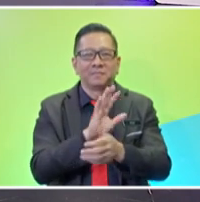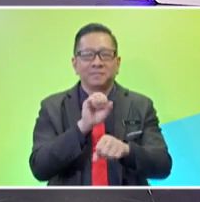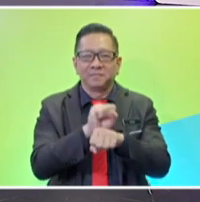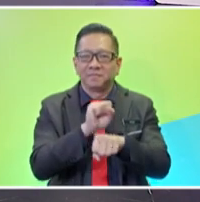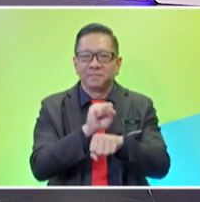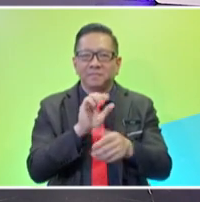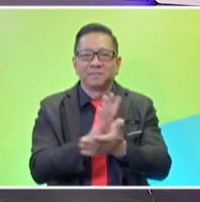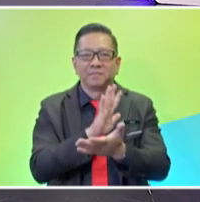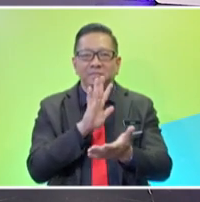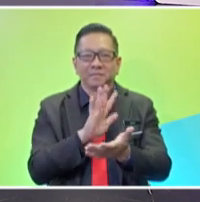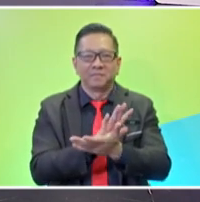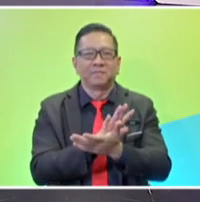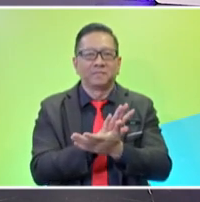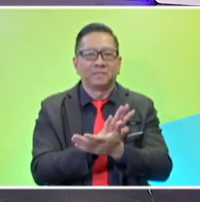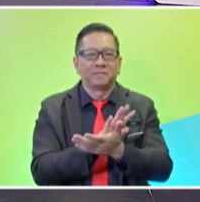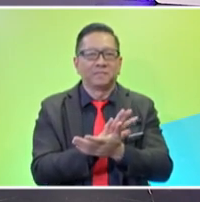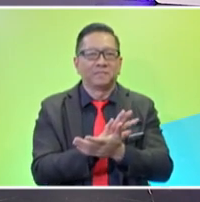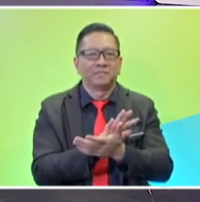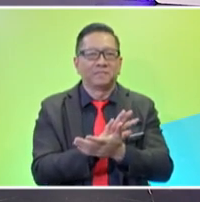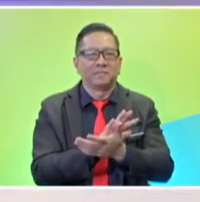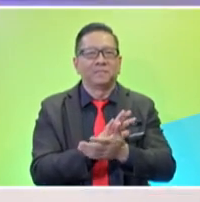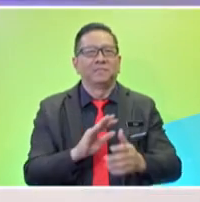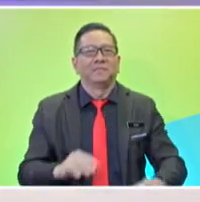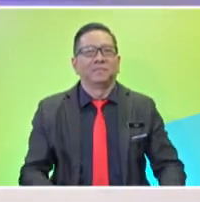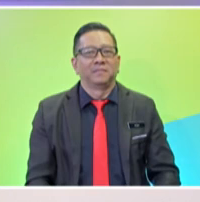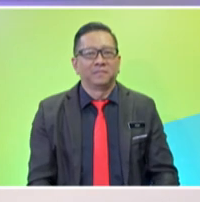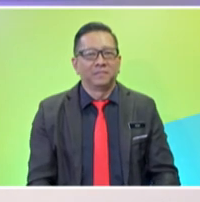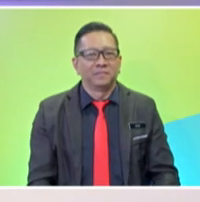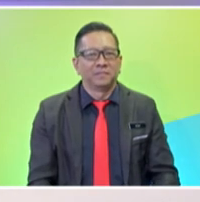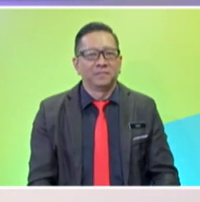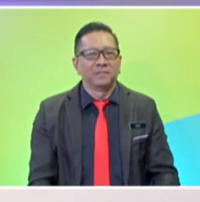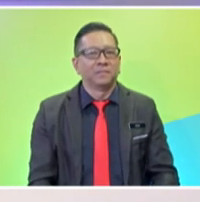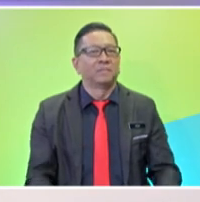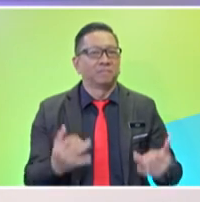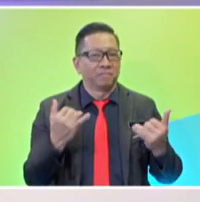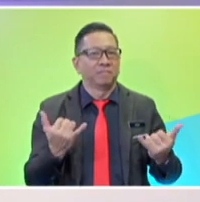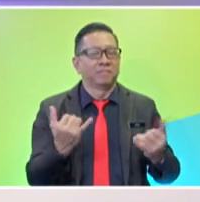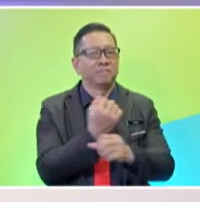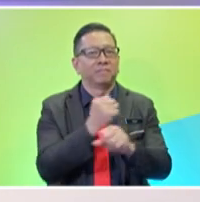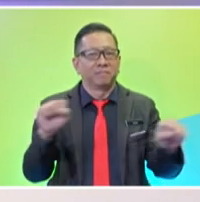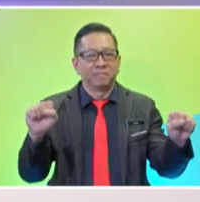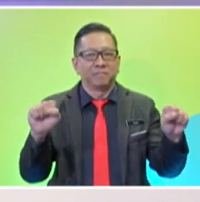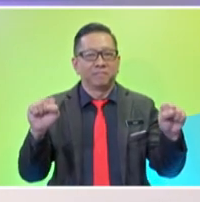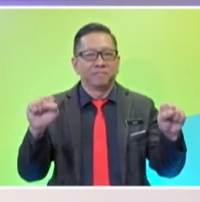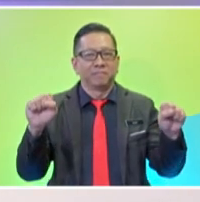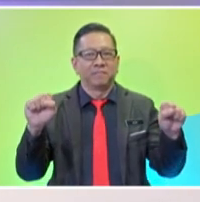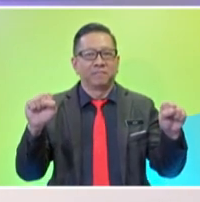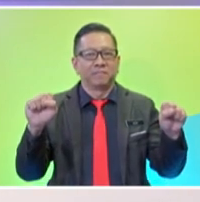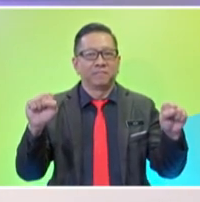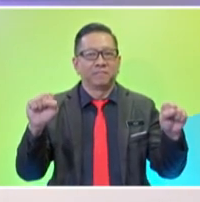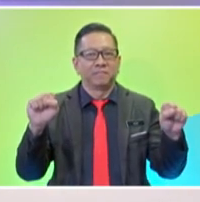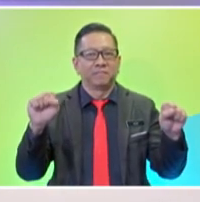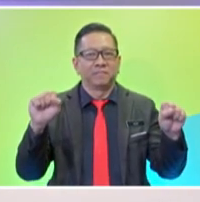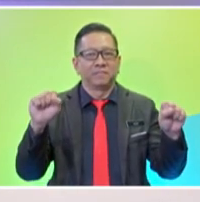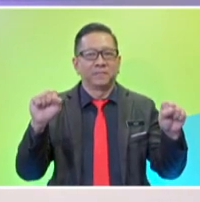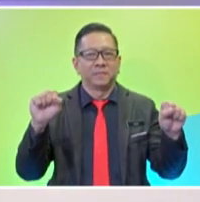kerasmu jadi keras kita jadi disini saya sudah Sediakan ya ini adalah